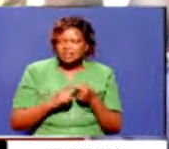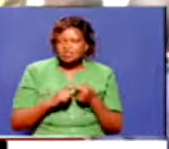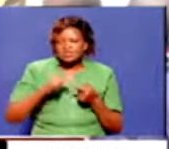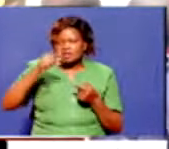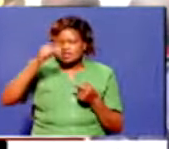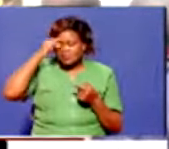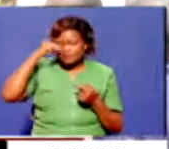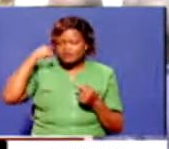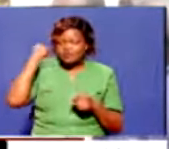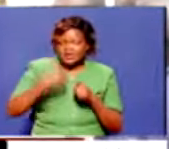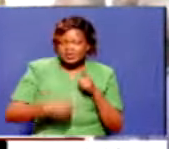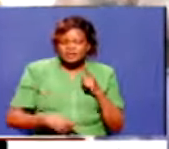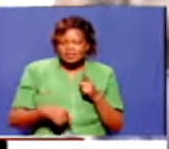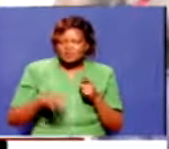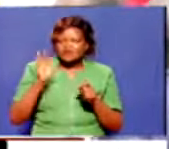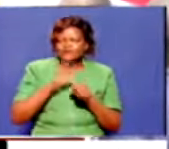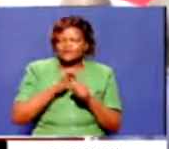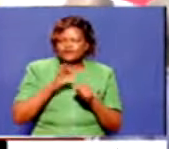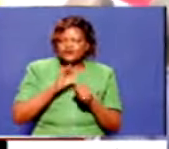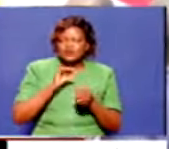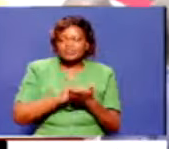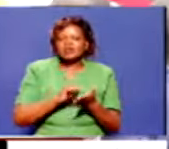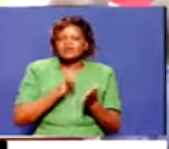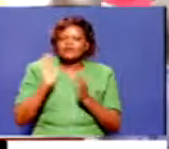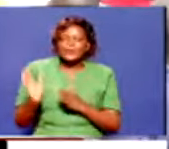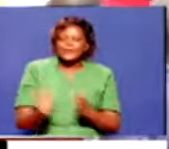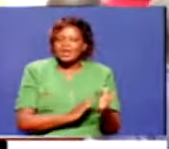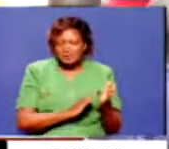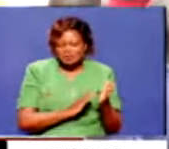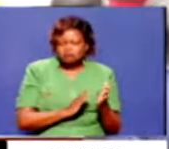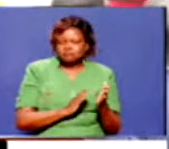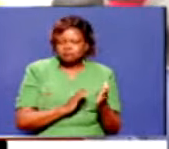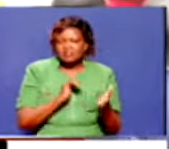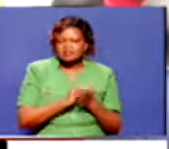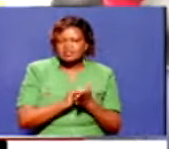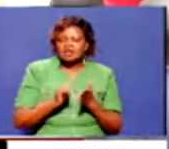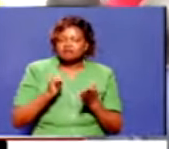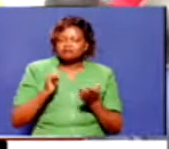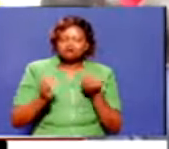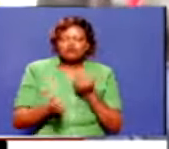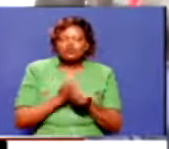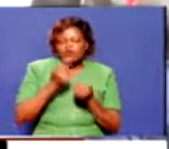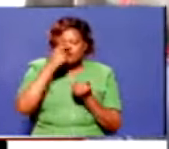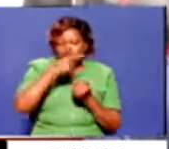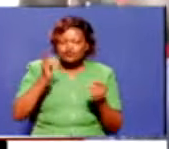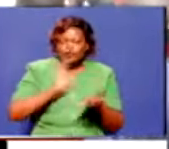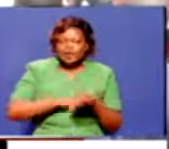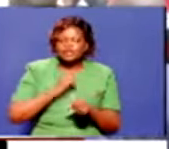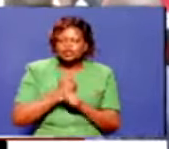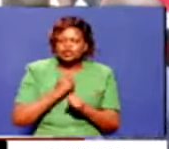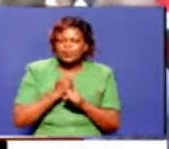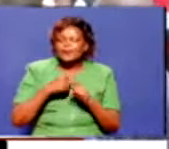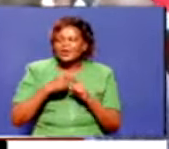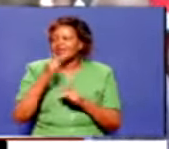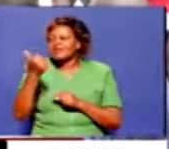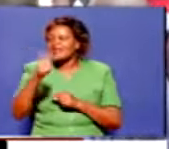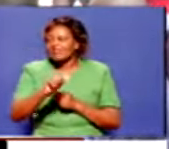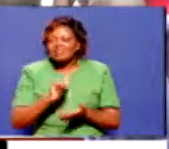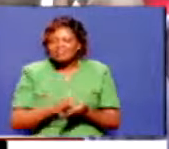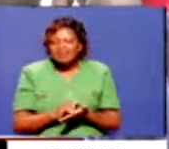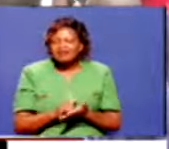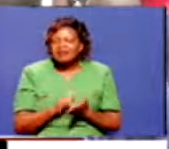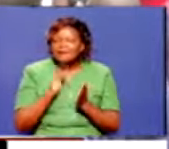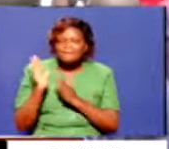mwaka ujao chagua yenye iko na mpango ya maslahi ya wewe upate ajira. Usichague serikali ambayo